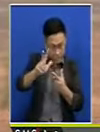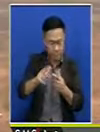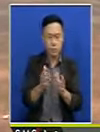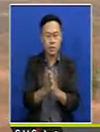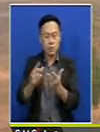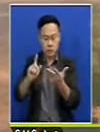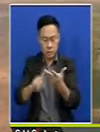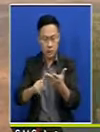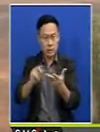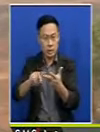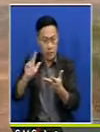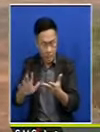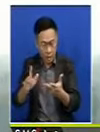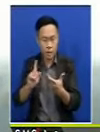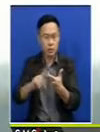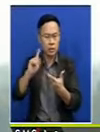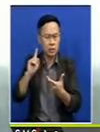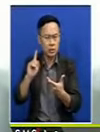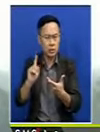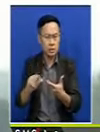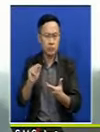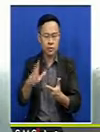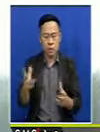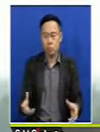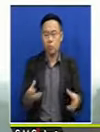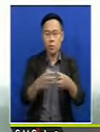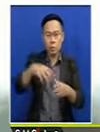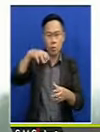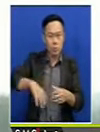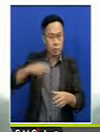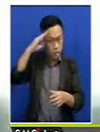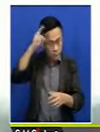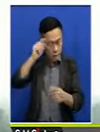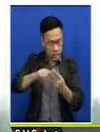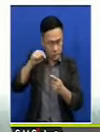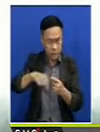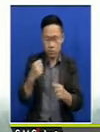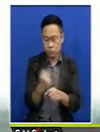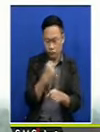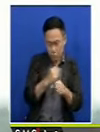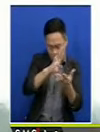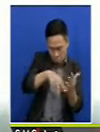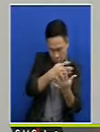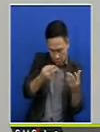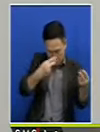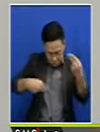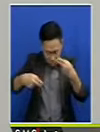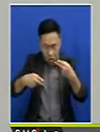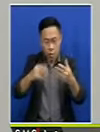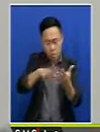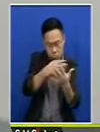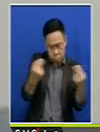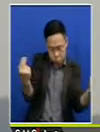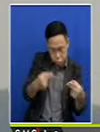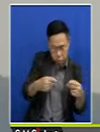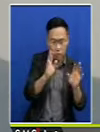ที่3กองพันทหารม้าที่5และกองพันทหารม้าที่23ยุทธวิธีการฝึกใช้วิธีเข้าก่อกวนพื้นที่เป้าหมาย